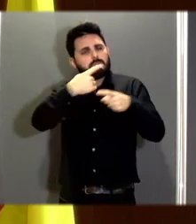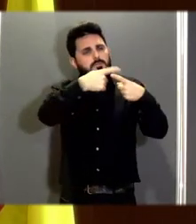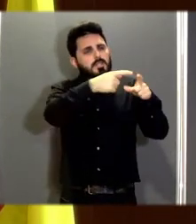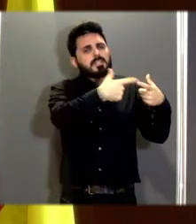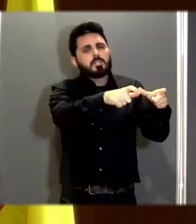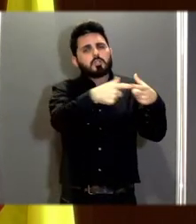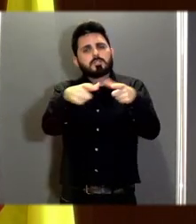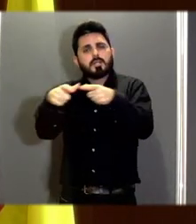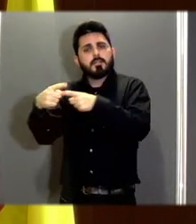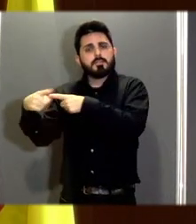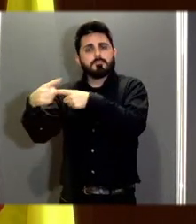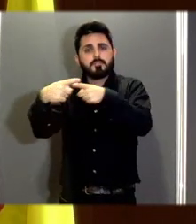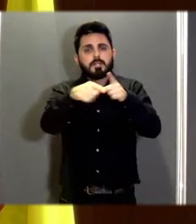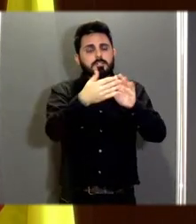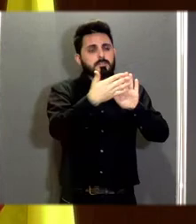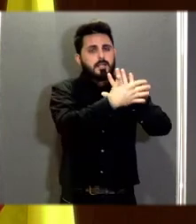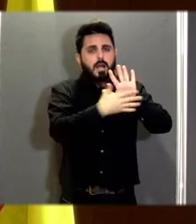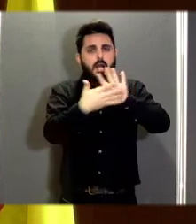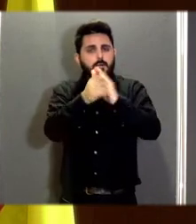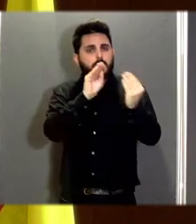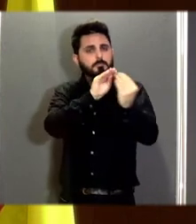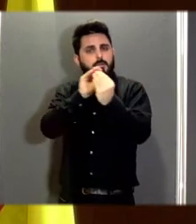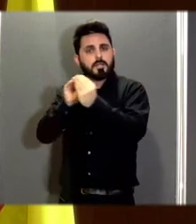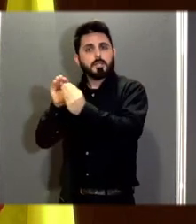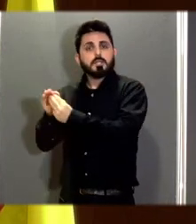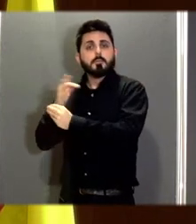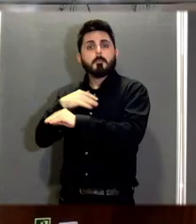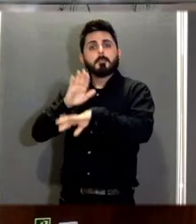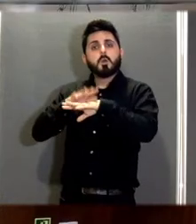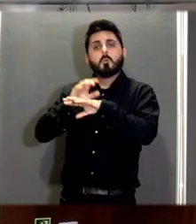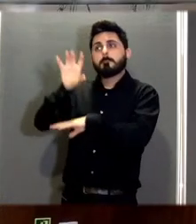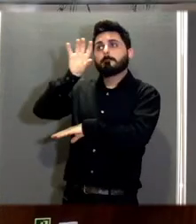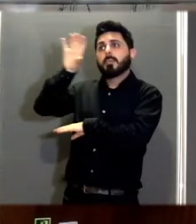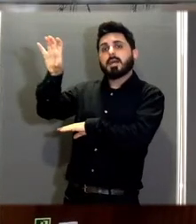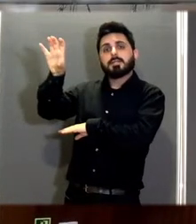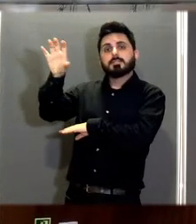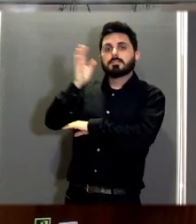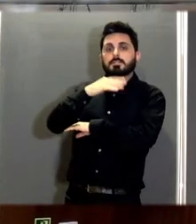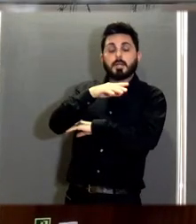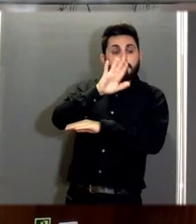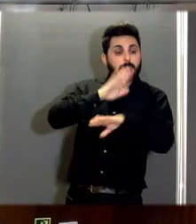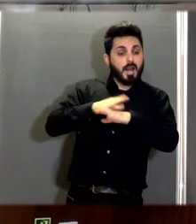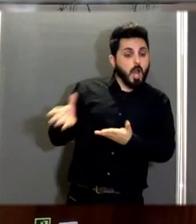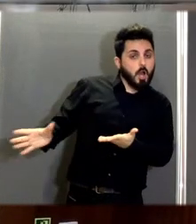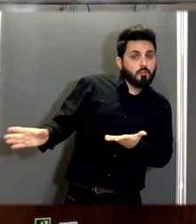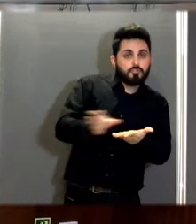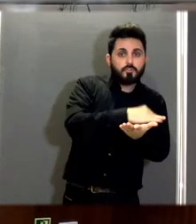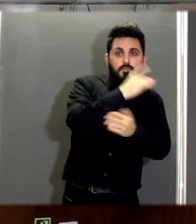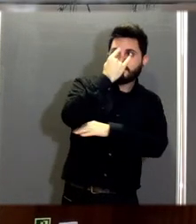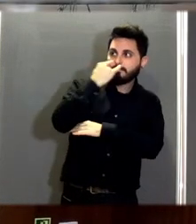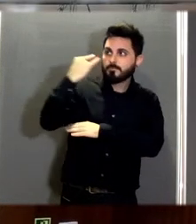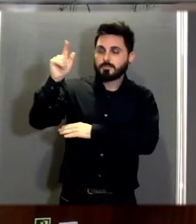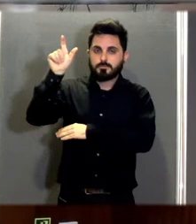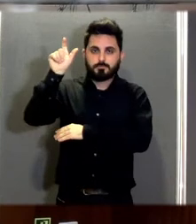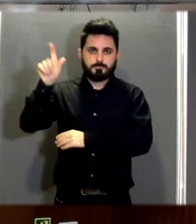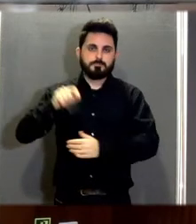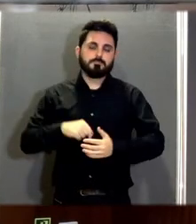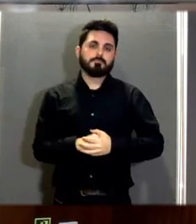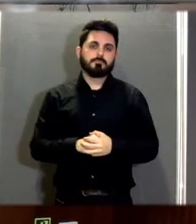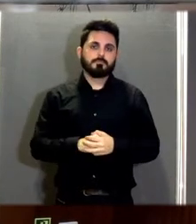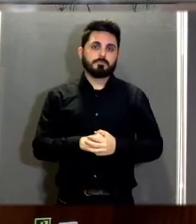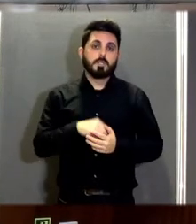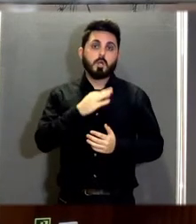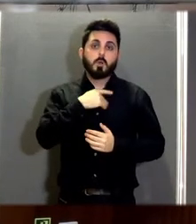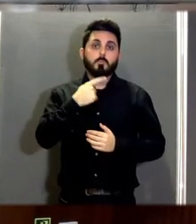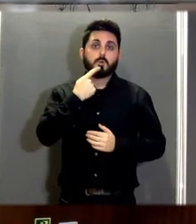model bàsic de país que sigui atractiu per a tots ells. Una llista en forma d'agrupació d'electors, per